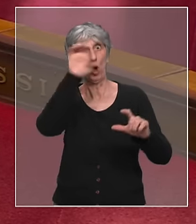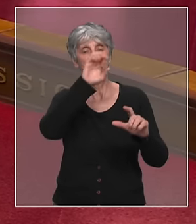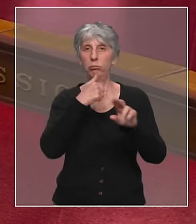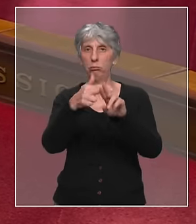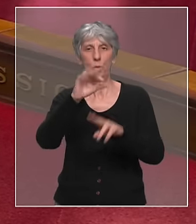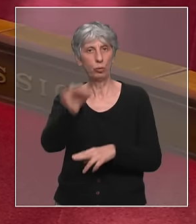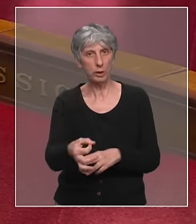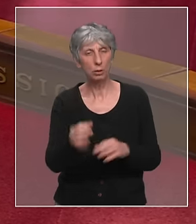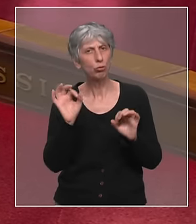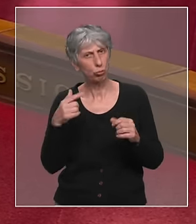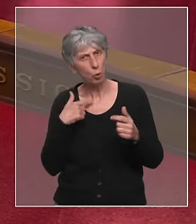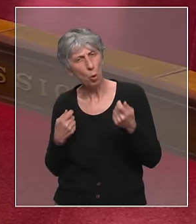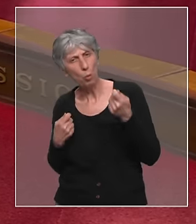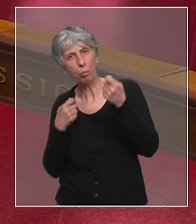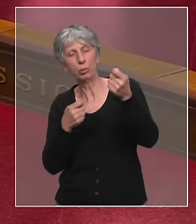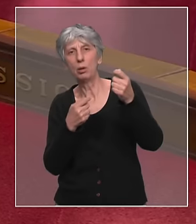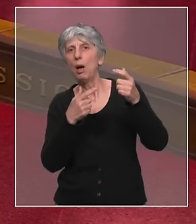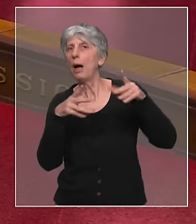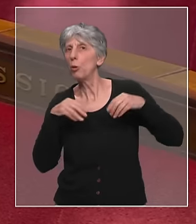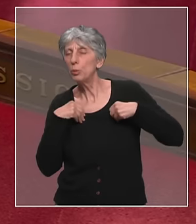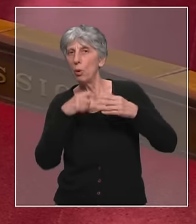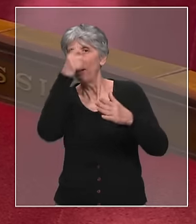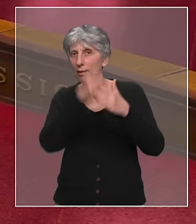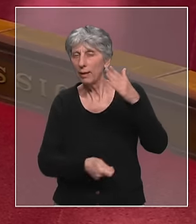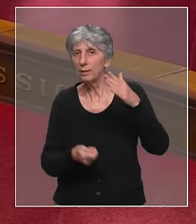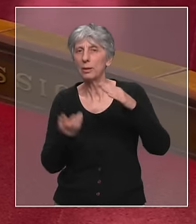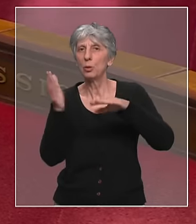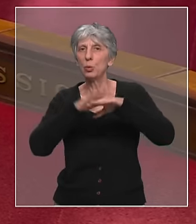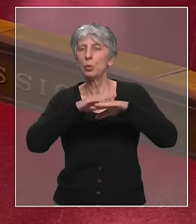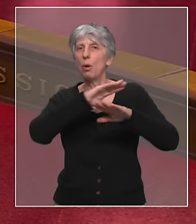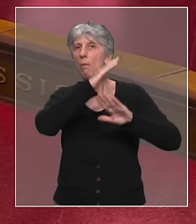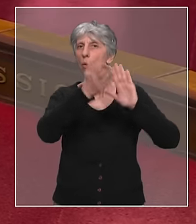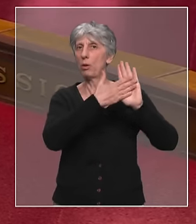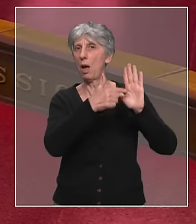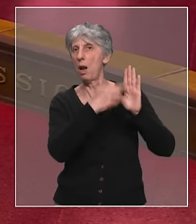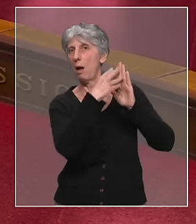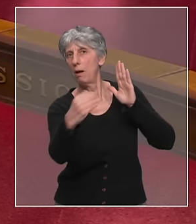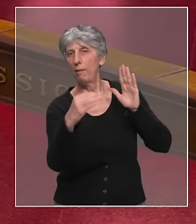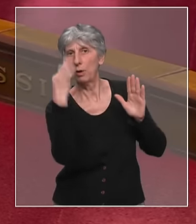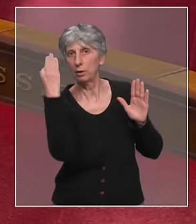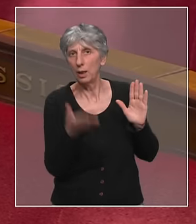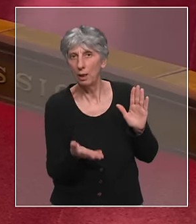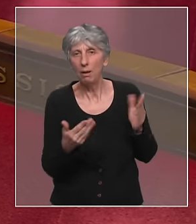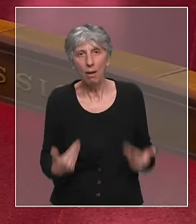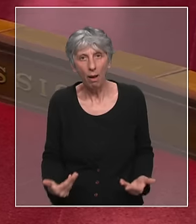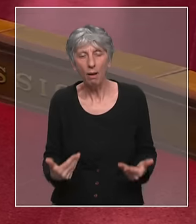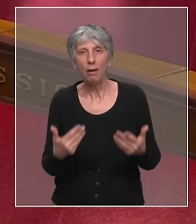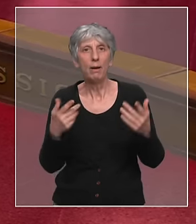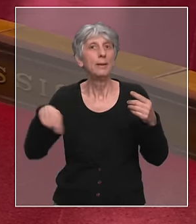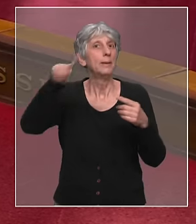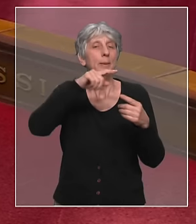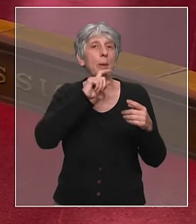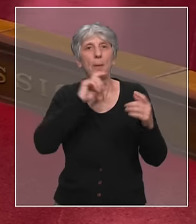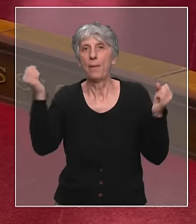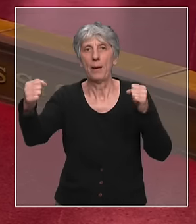D'ailleurs, on a poussé au niveau européen pour l'adoption d'une taxe sur les transactions financières sur le modèle français. Pour l'instant, on n'a pas trouvé de consensus sur le